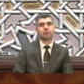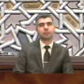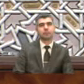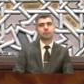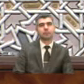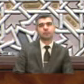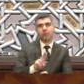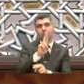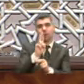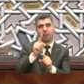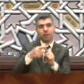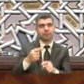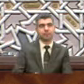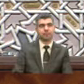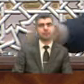النائبه.